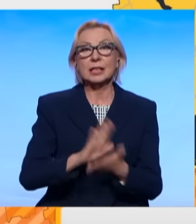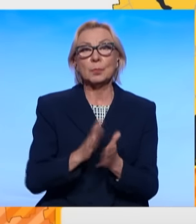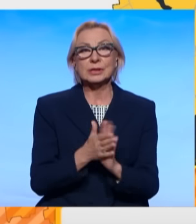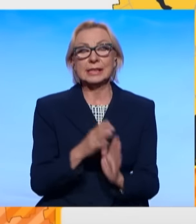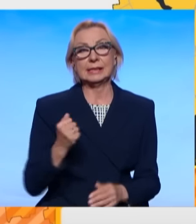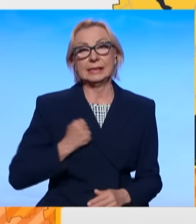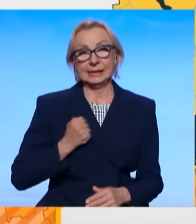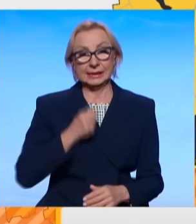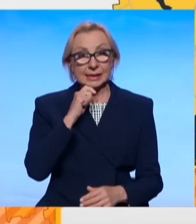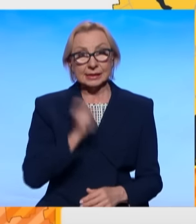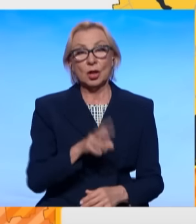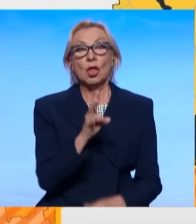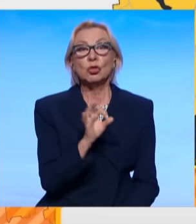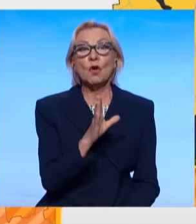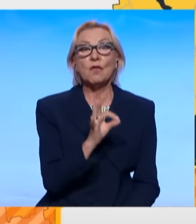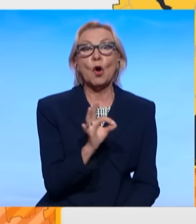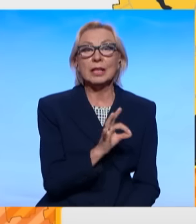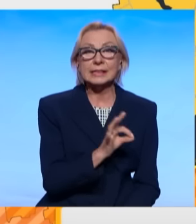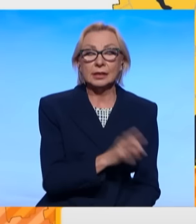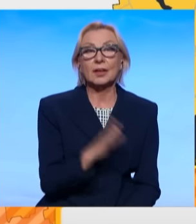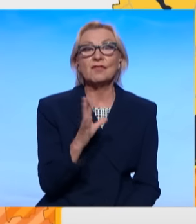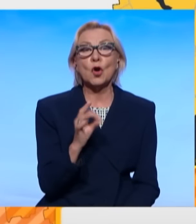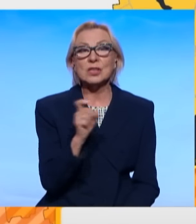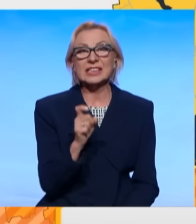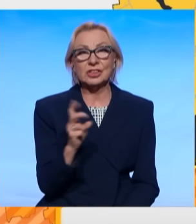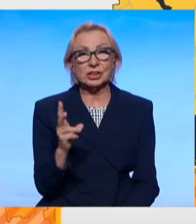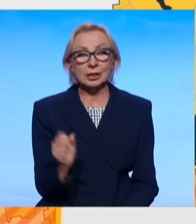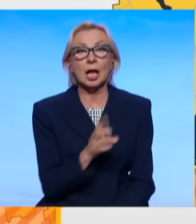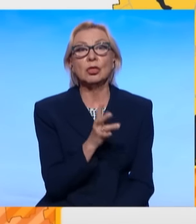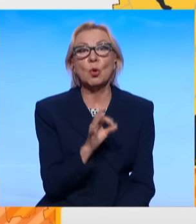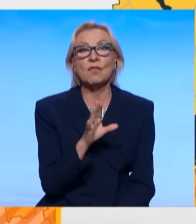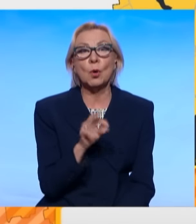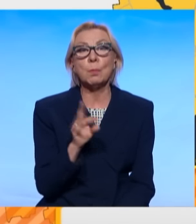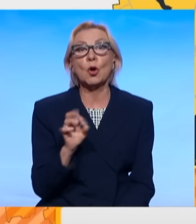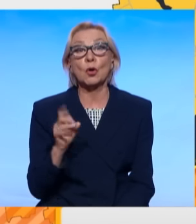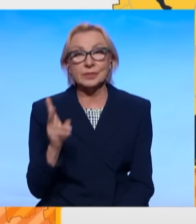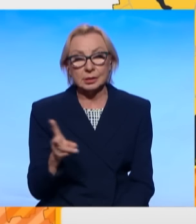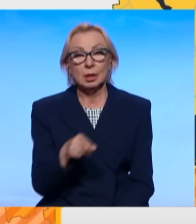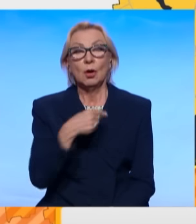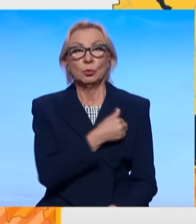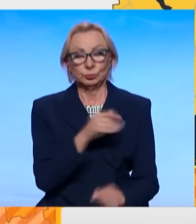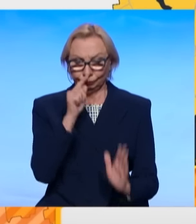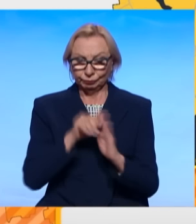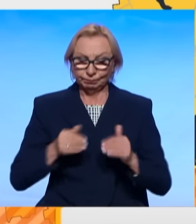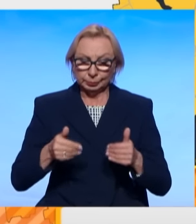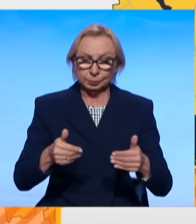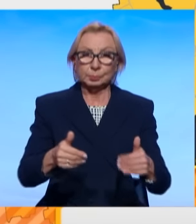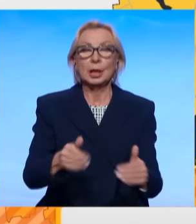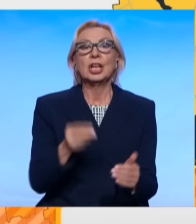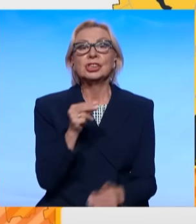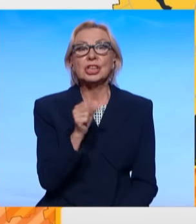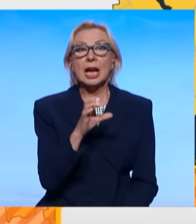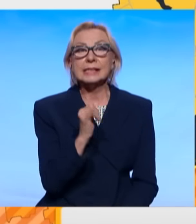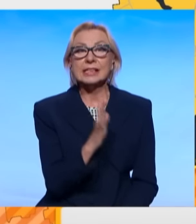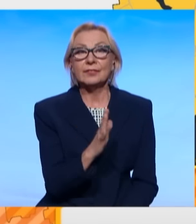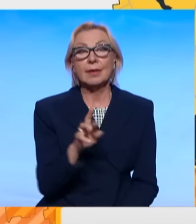біля Новоолександрівки, Воздвиженки і Новопокровська. Окупанти намагаються просунутися у напрямку Часового Яру,